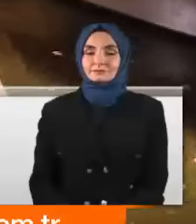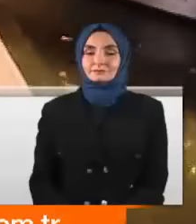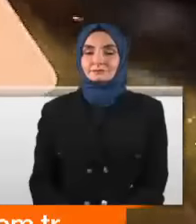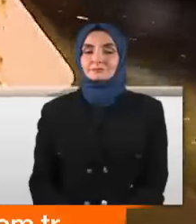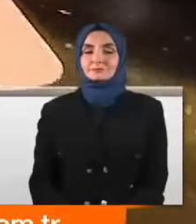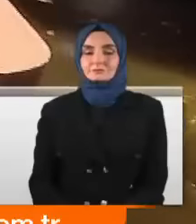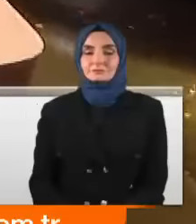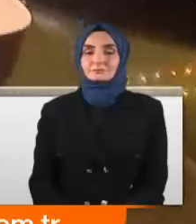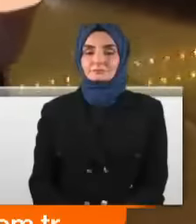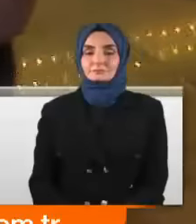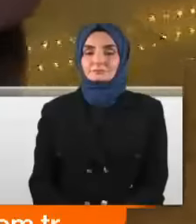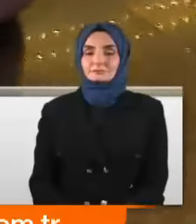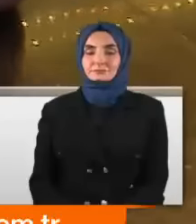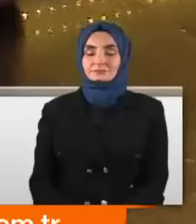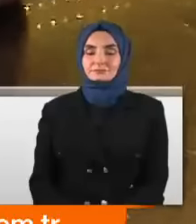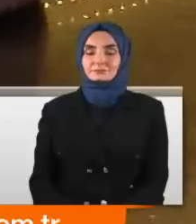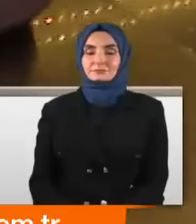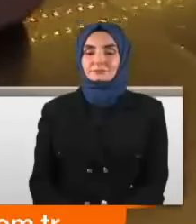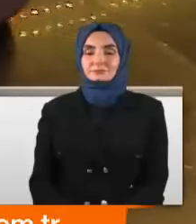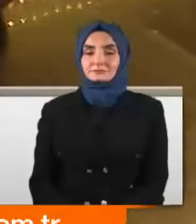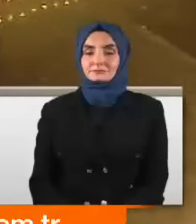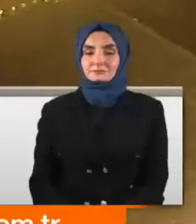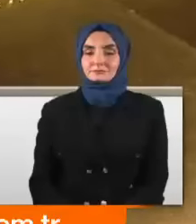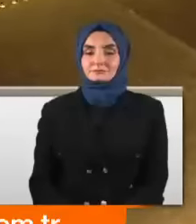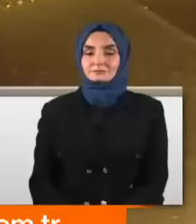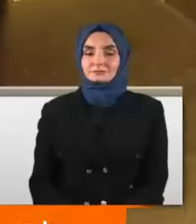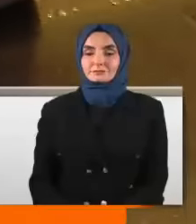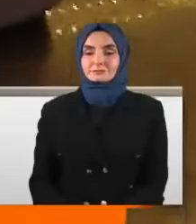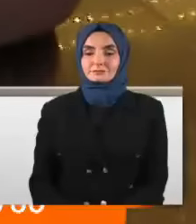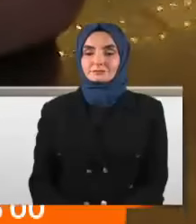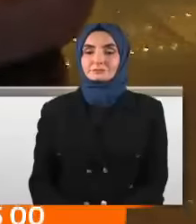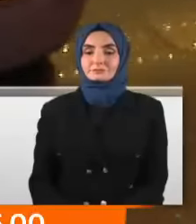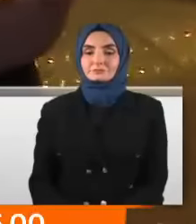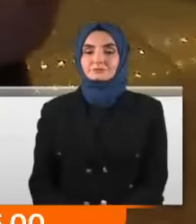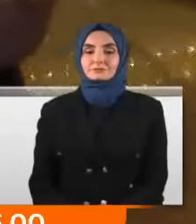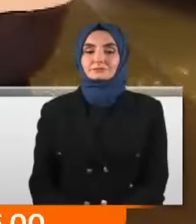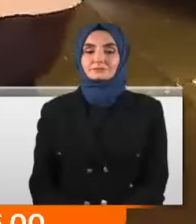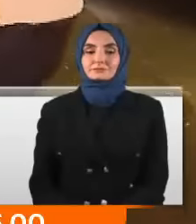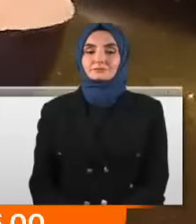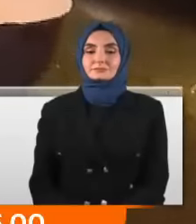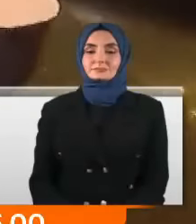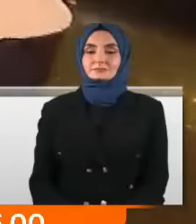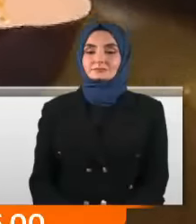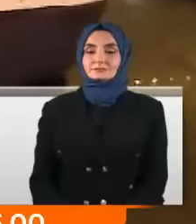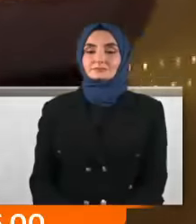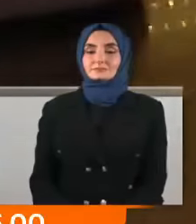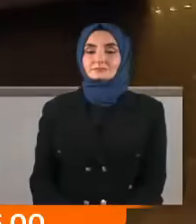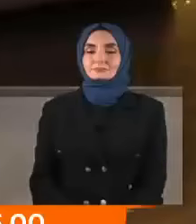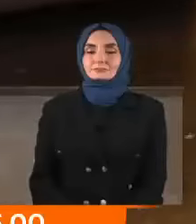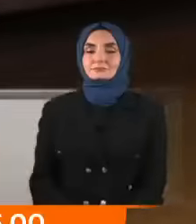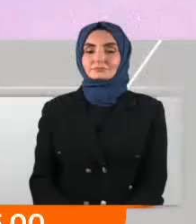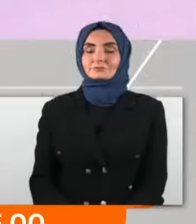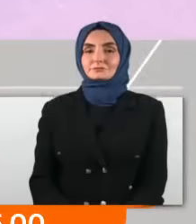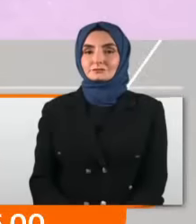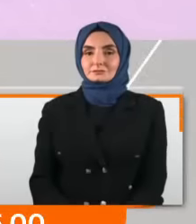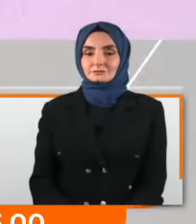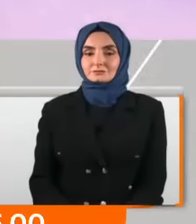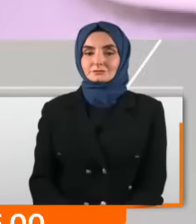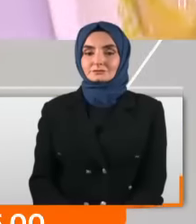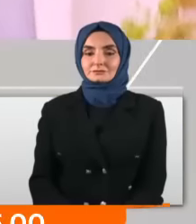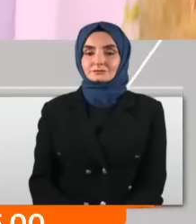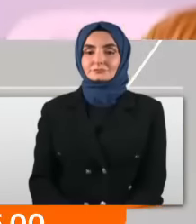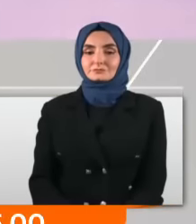olsa sadece işçiliğini düşünseniz, işletme giderlerini düşünseniz bunun 84 lira olması mümkün değil. Kalitesiz